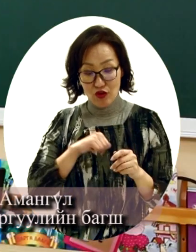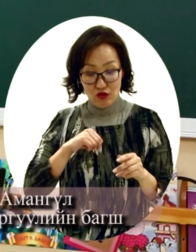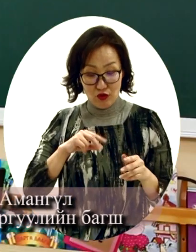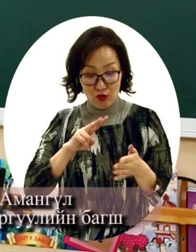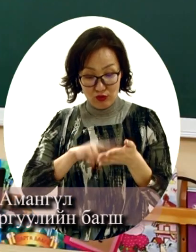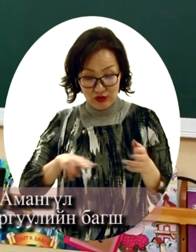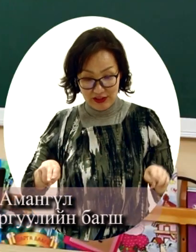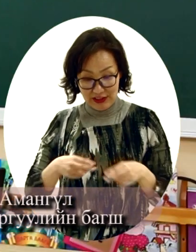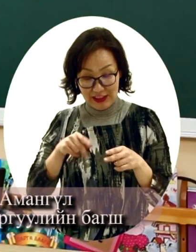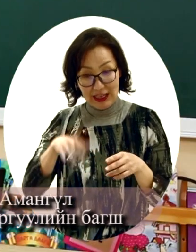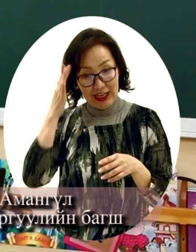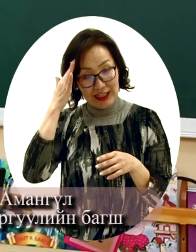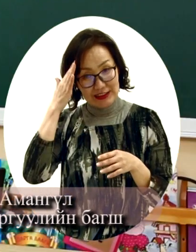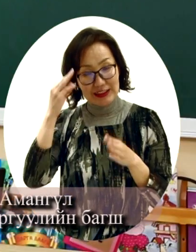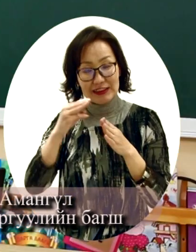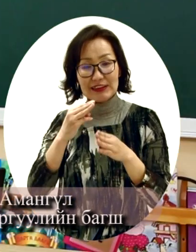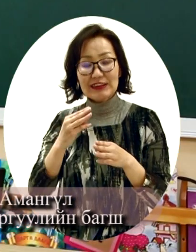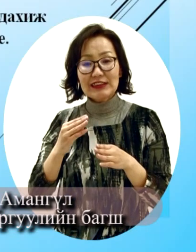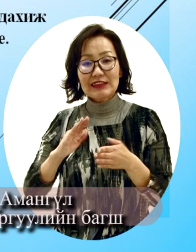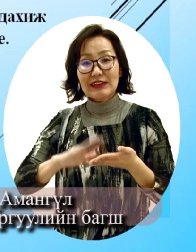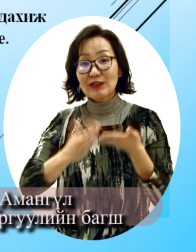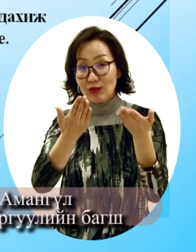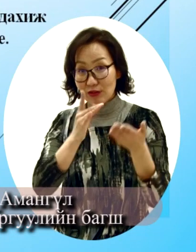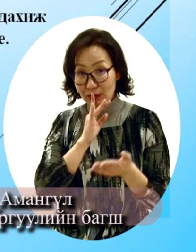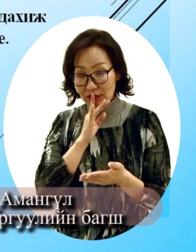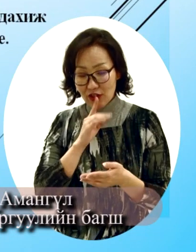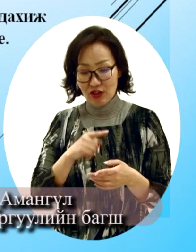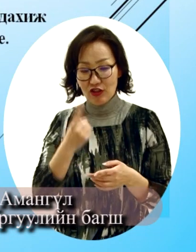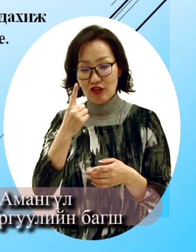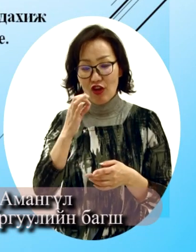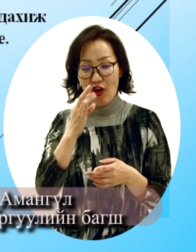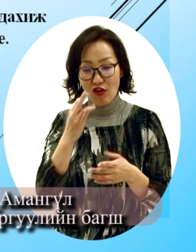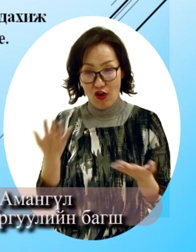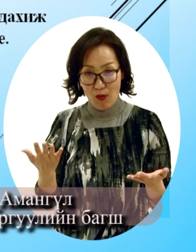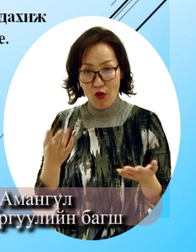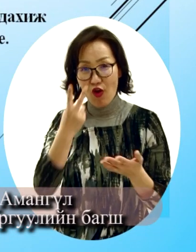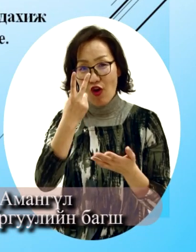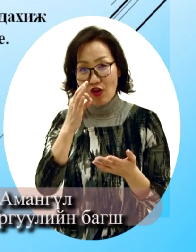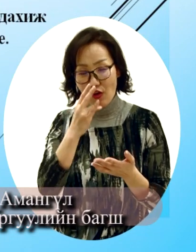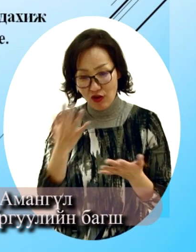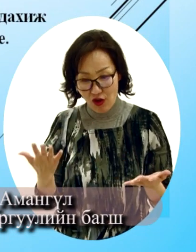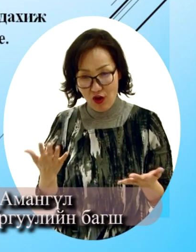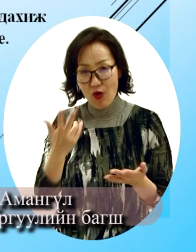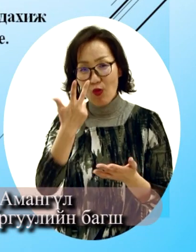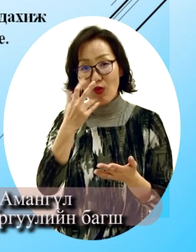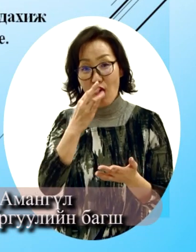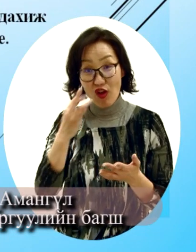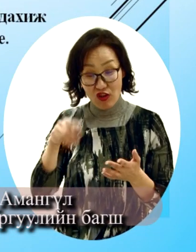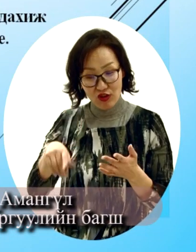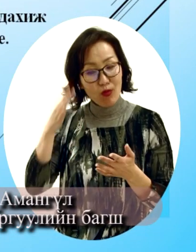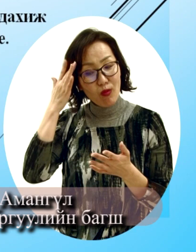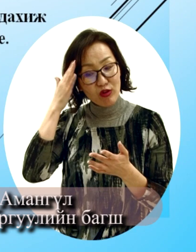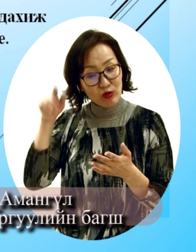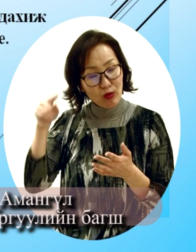Біз 1 ұпайдың есептерін шығарғанда, мына кестені сызамыз. Ботылғы есеп, харуылт жауап,